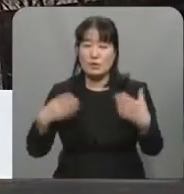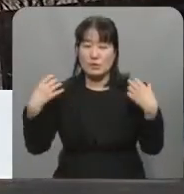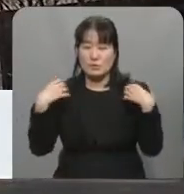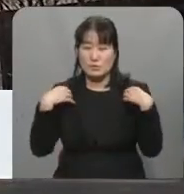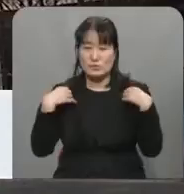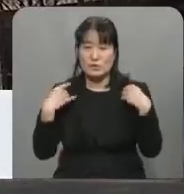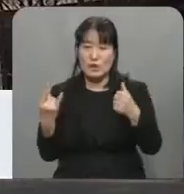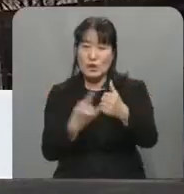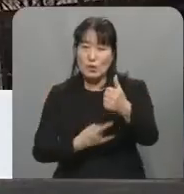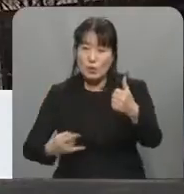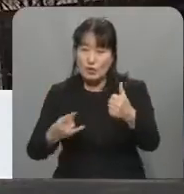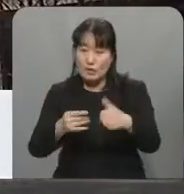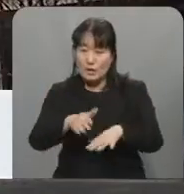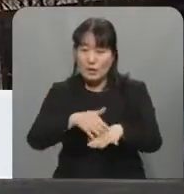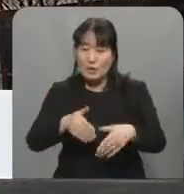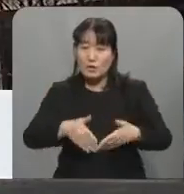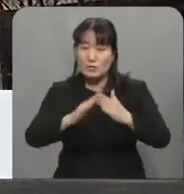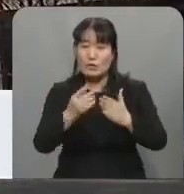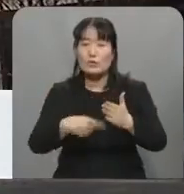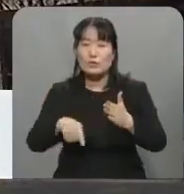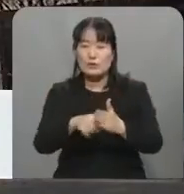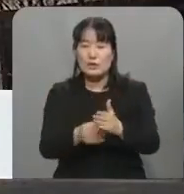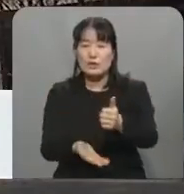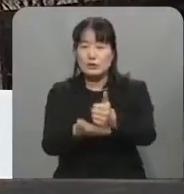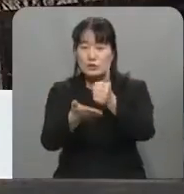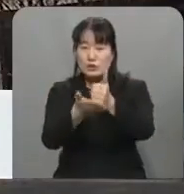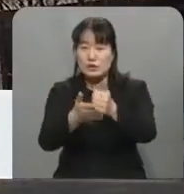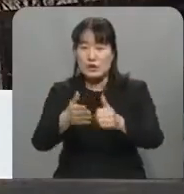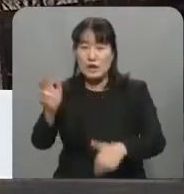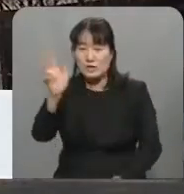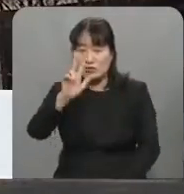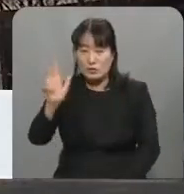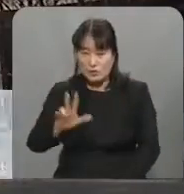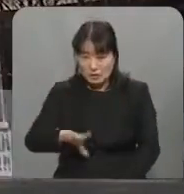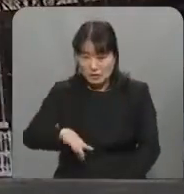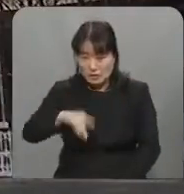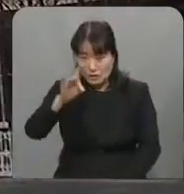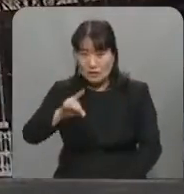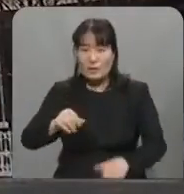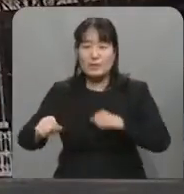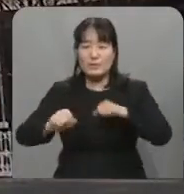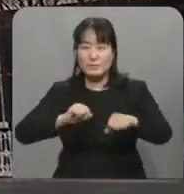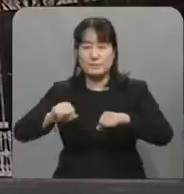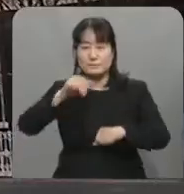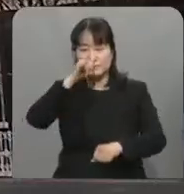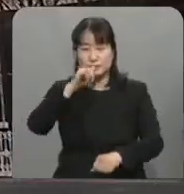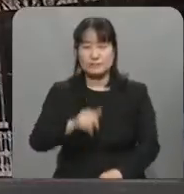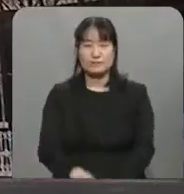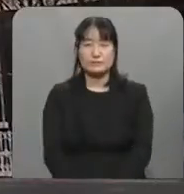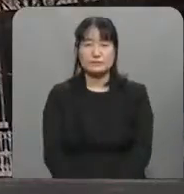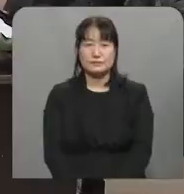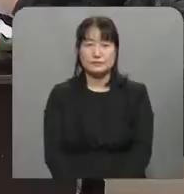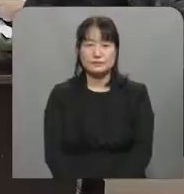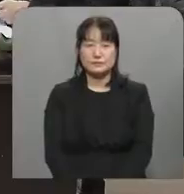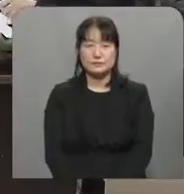자치경찰위원회 구성을 위한 추천위가 전국에서 처음으로 구성됐습니다. 노지영 기자가 보도합니다.